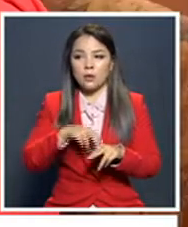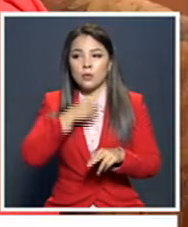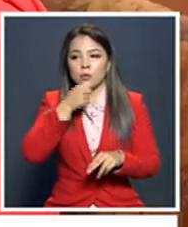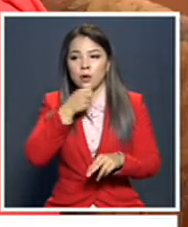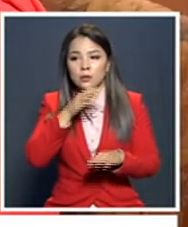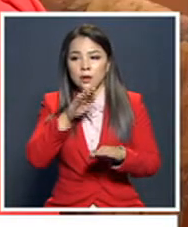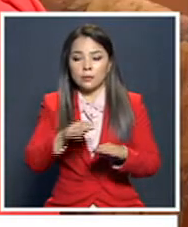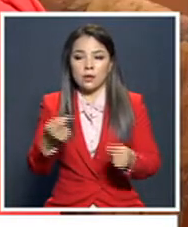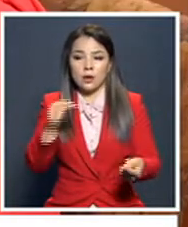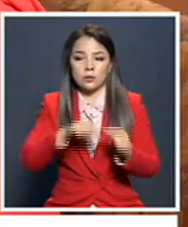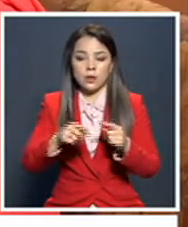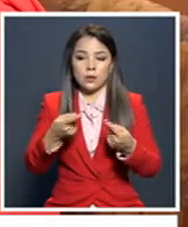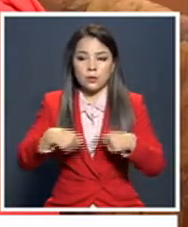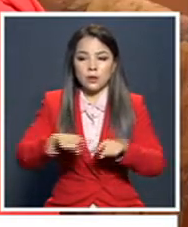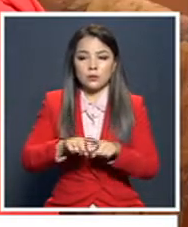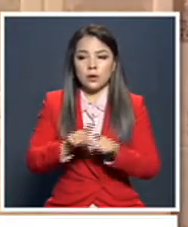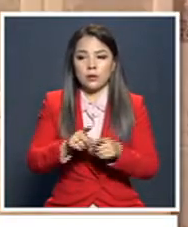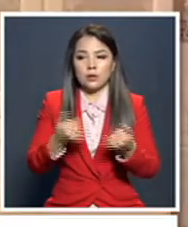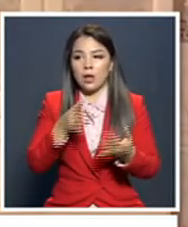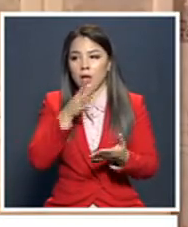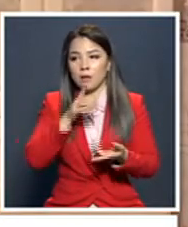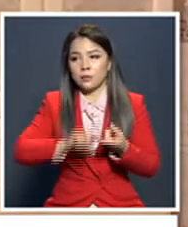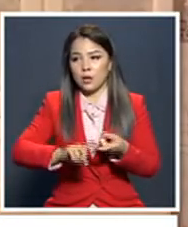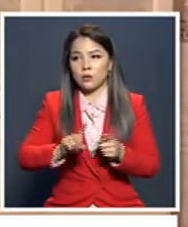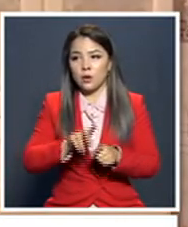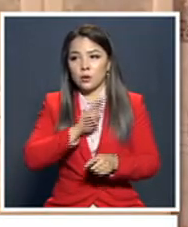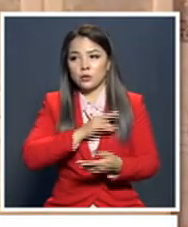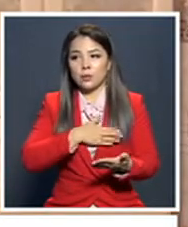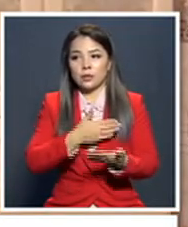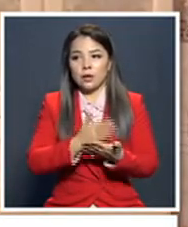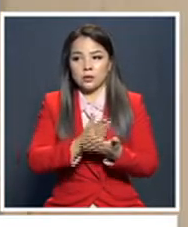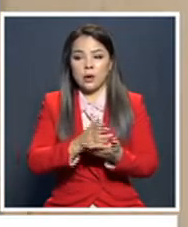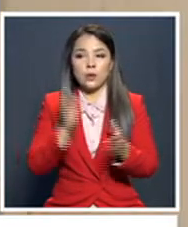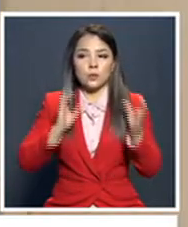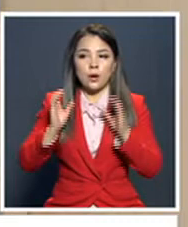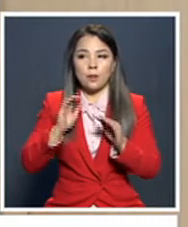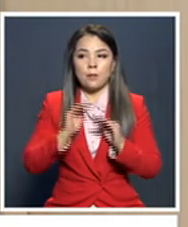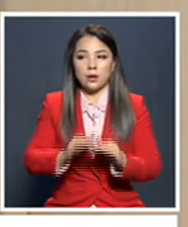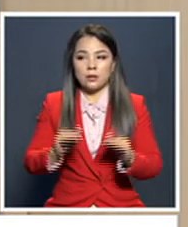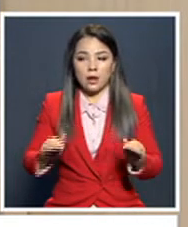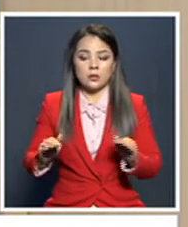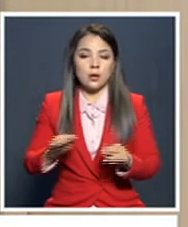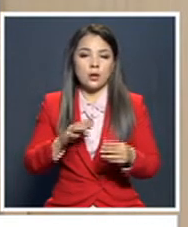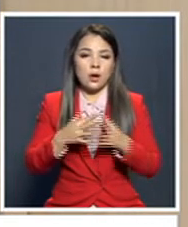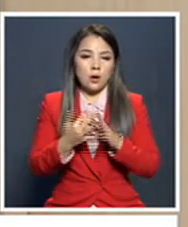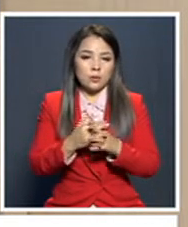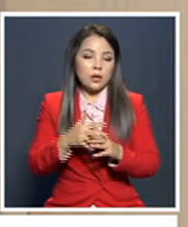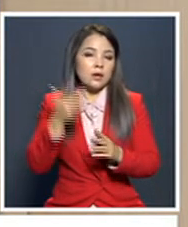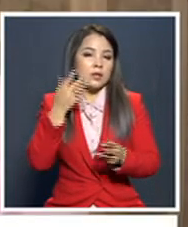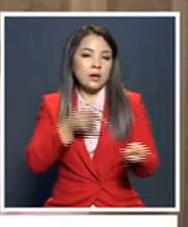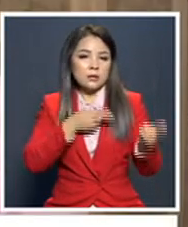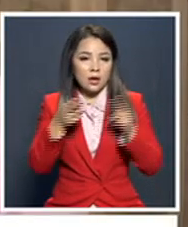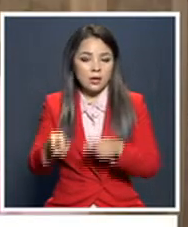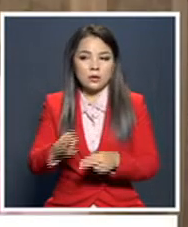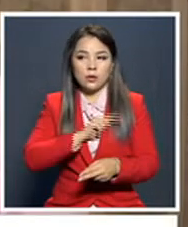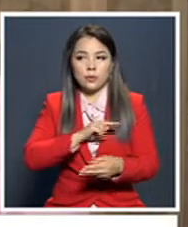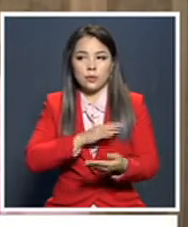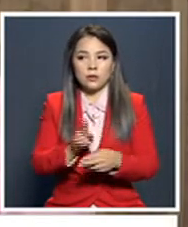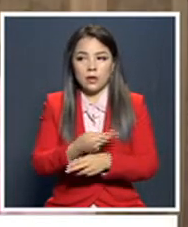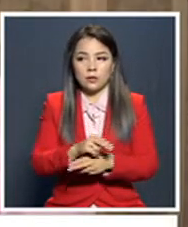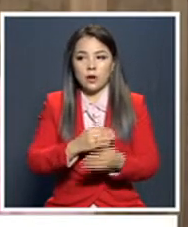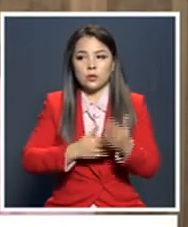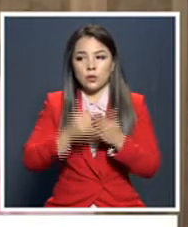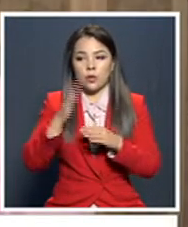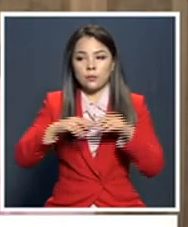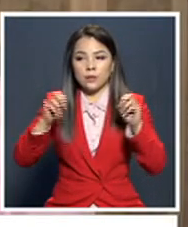үлкендері бір-бірі үй болып, түрлі салада жұмыс істейді. Ал студент балалар ауылға келіп еңбек етуді көздейді. Жоғары білікті